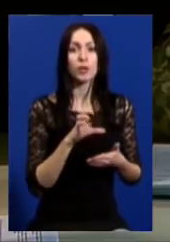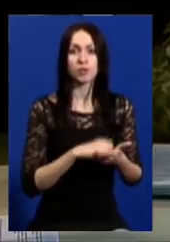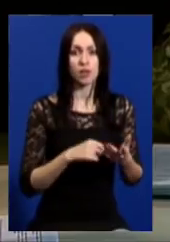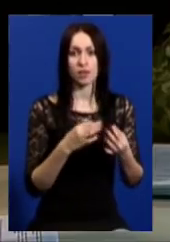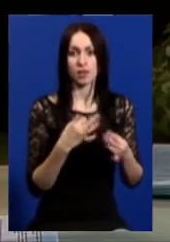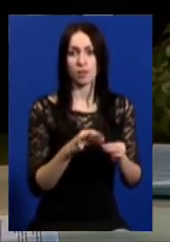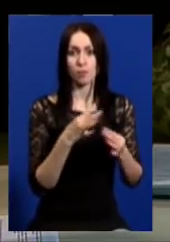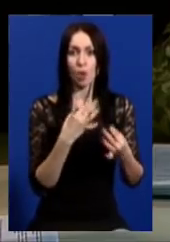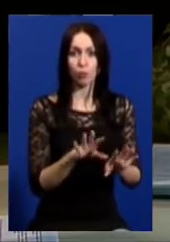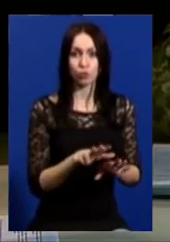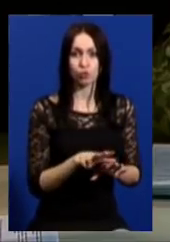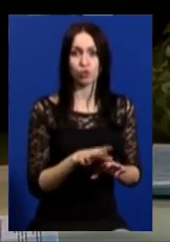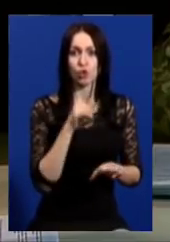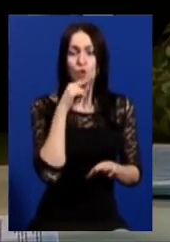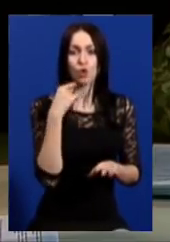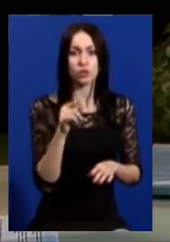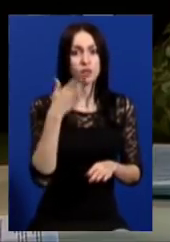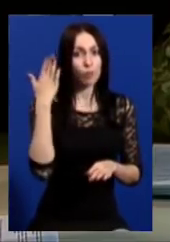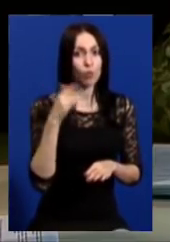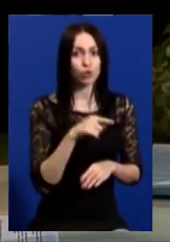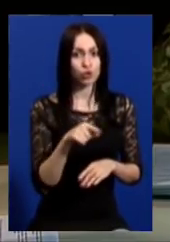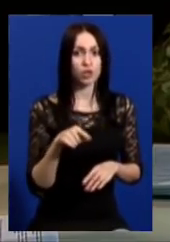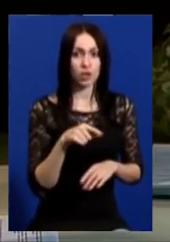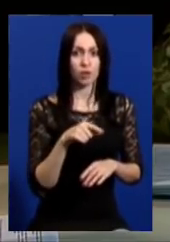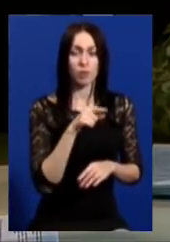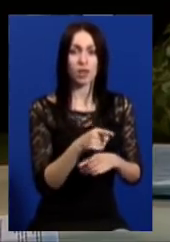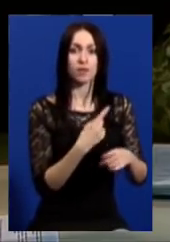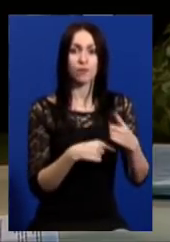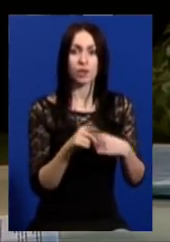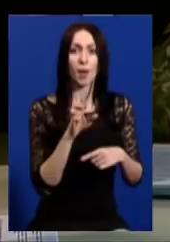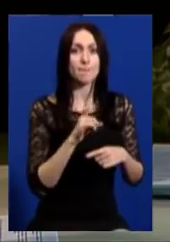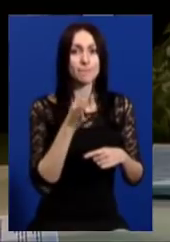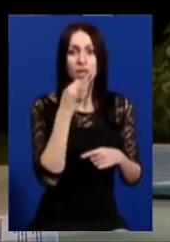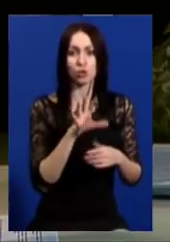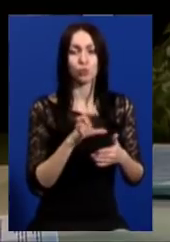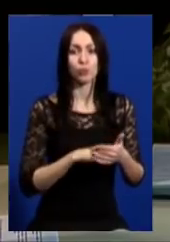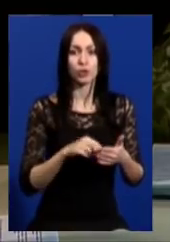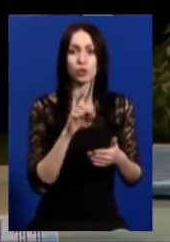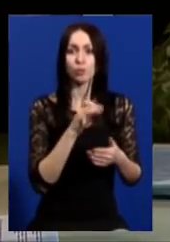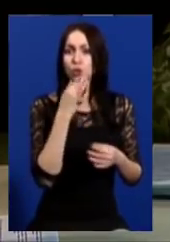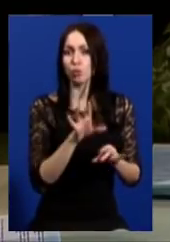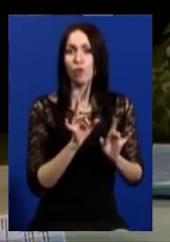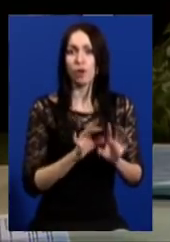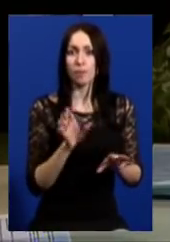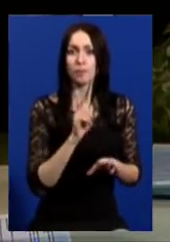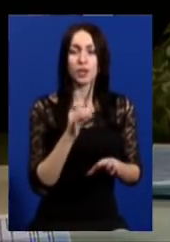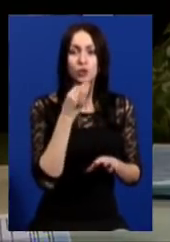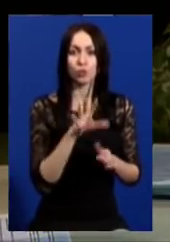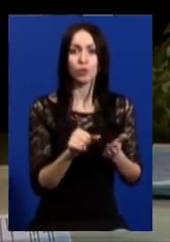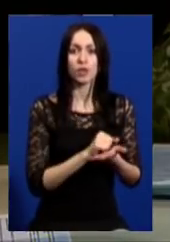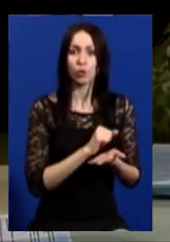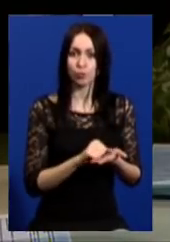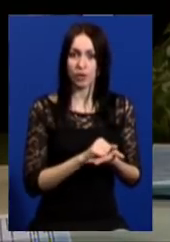непропущені російськими прикордонниками. Вони поверталися без будь-яких причин, без будь-якого пояснення, без будь-яких